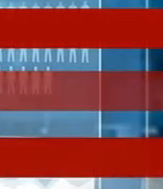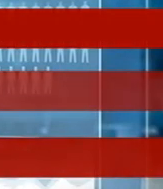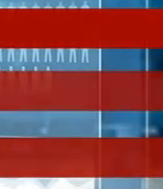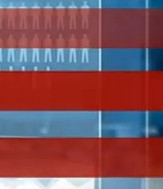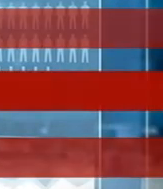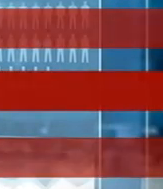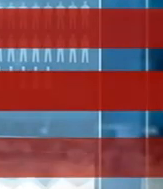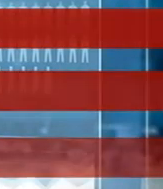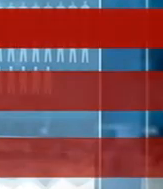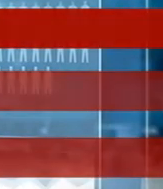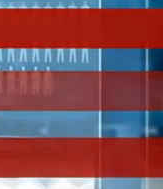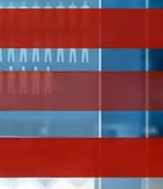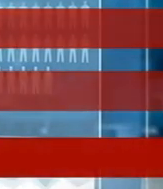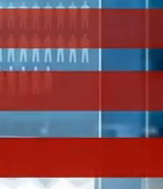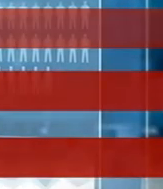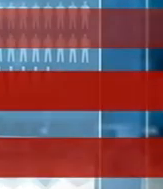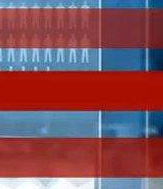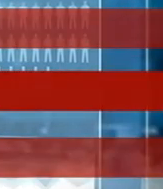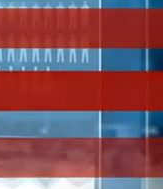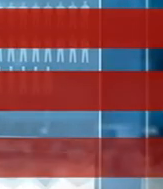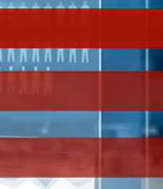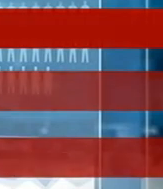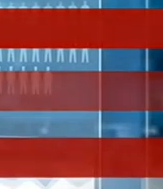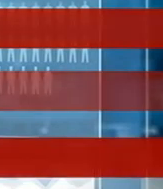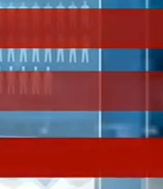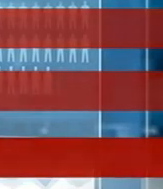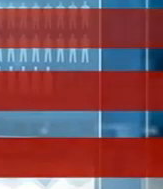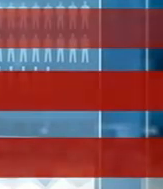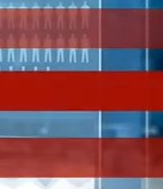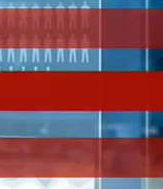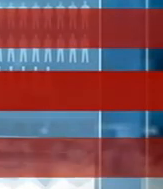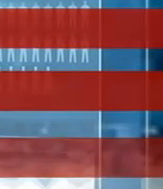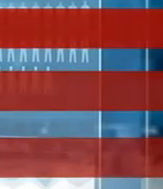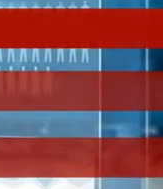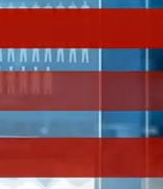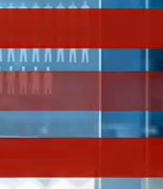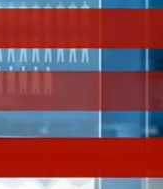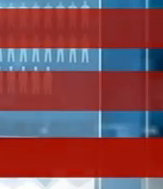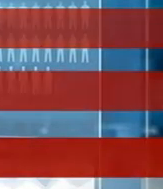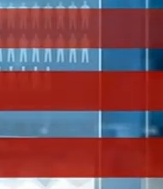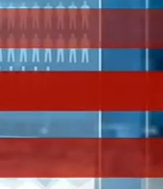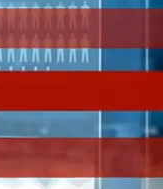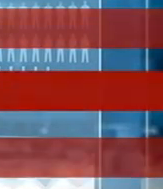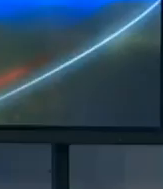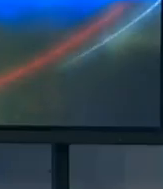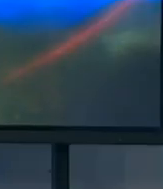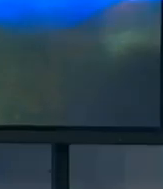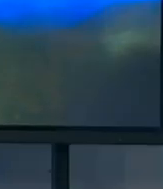9.817 testiranih. Preminulo je 8 osoba, na respiratorima je 156 pacijenata.